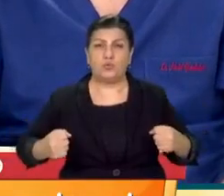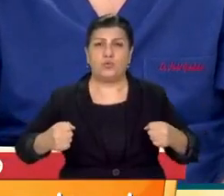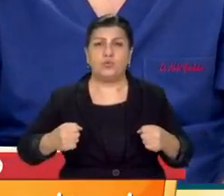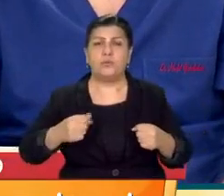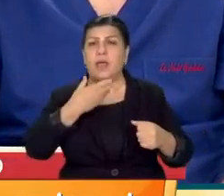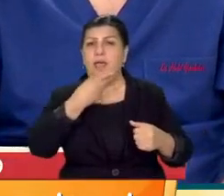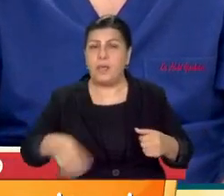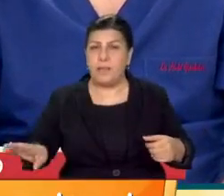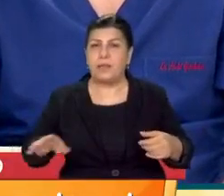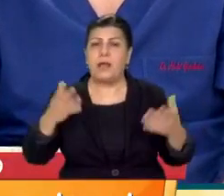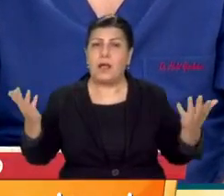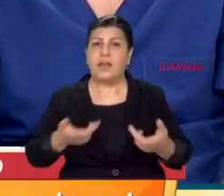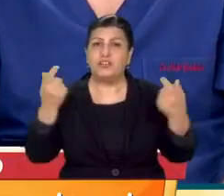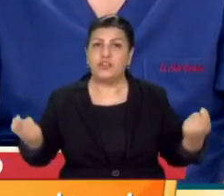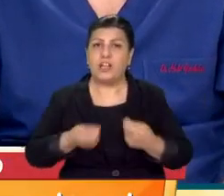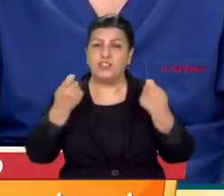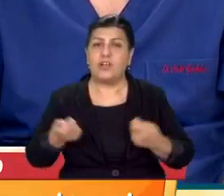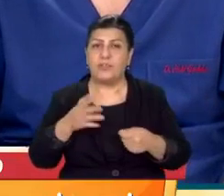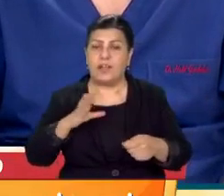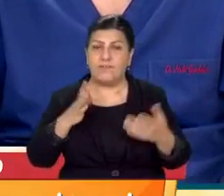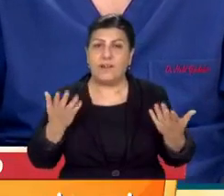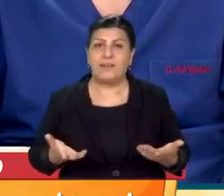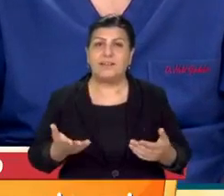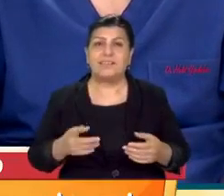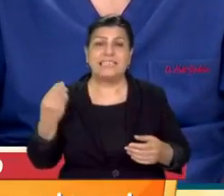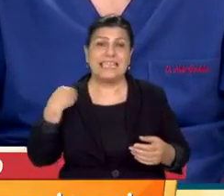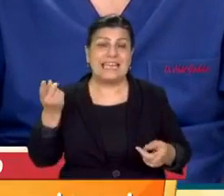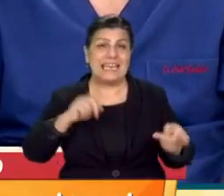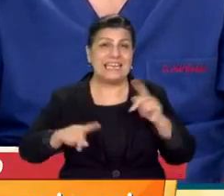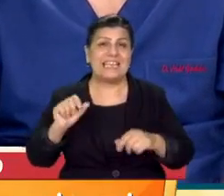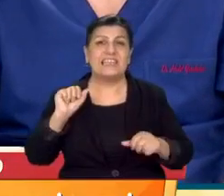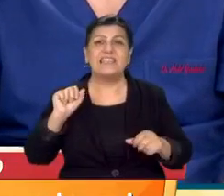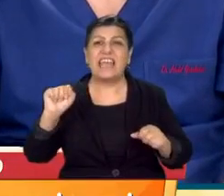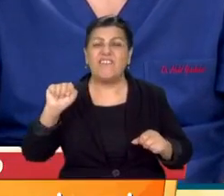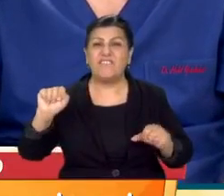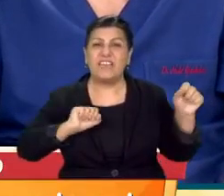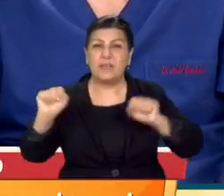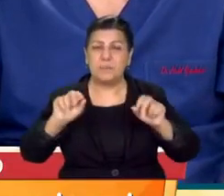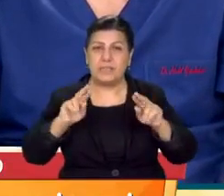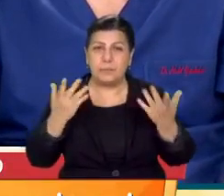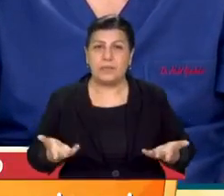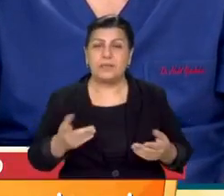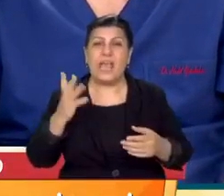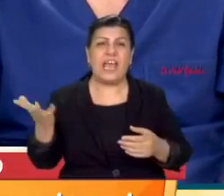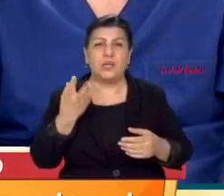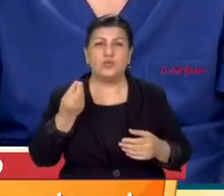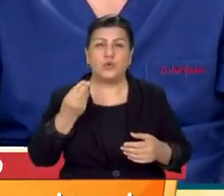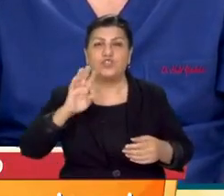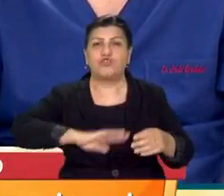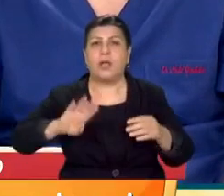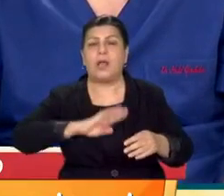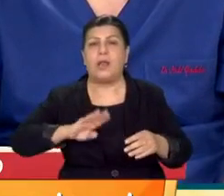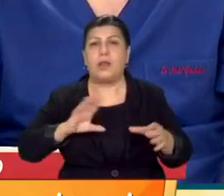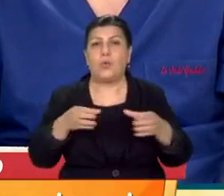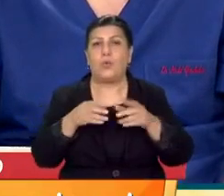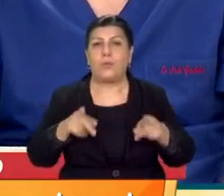Kimileri emekli ana hala çalışanlar var yenilikçiler devrimciler ben çok Bunlar şikayet